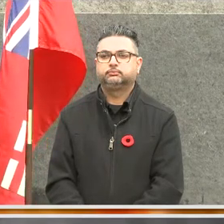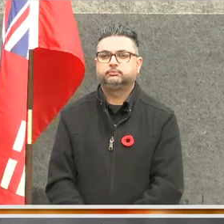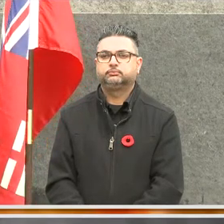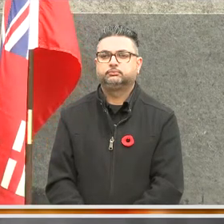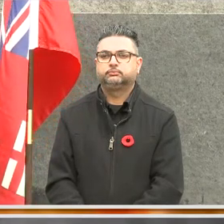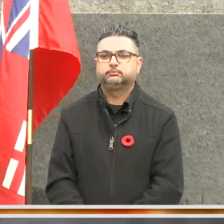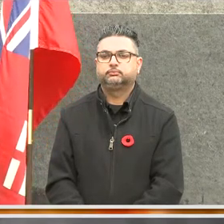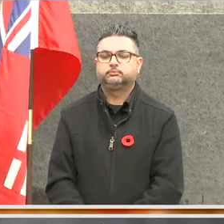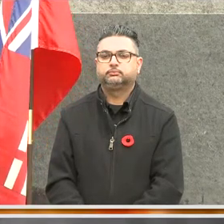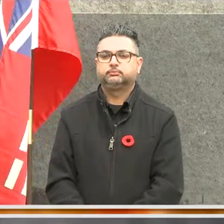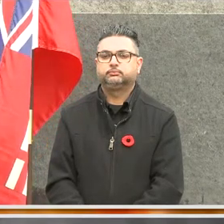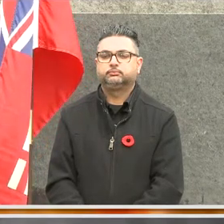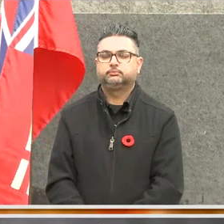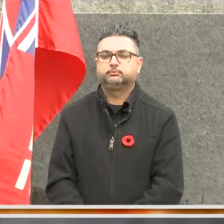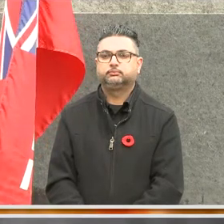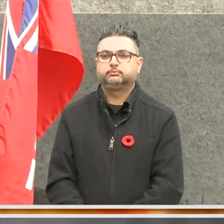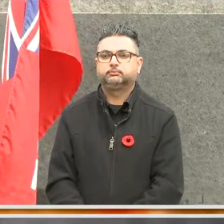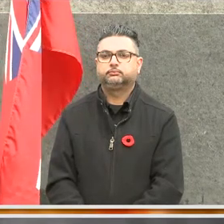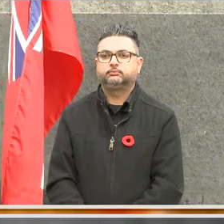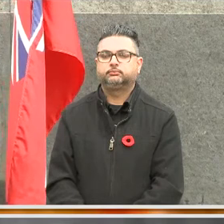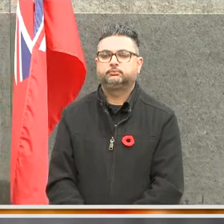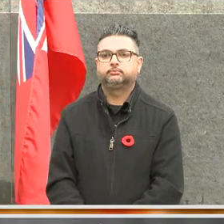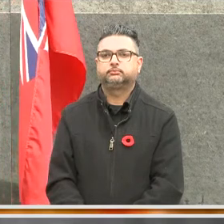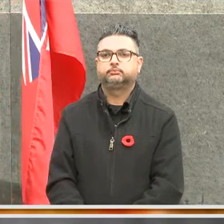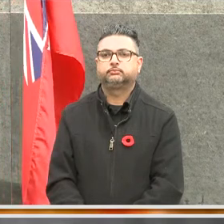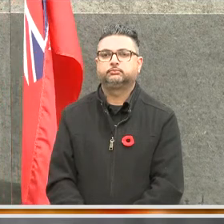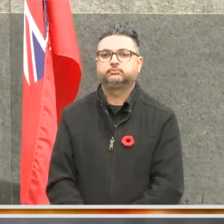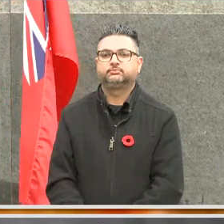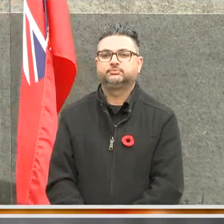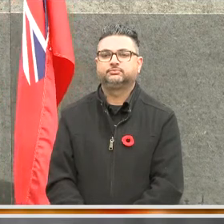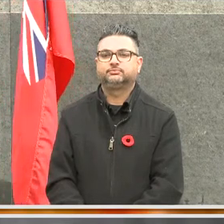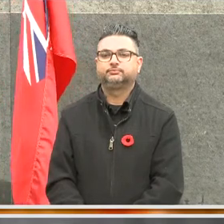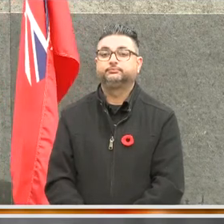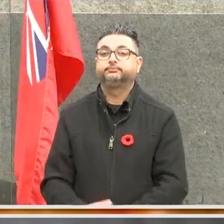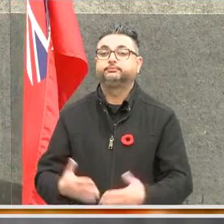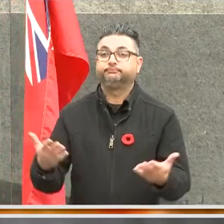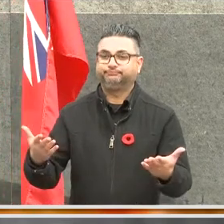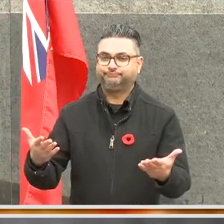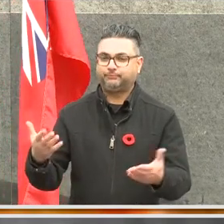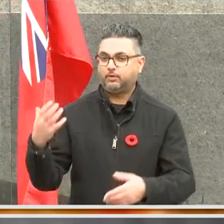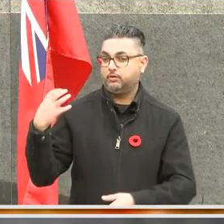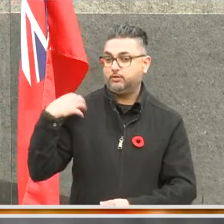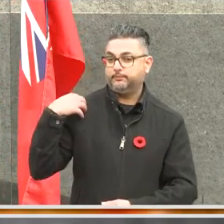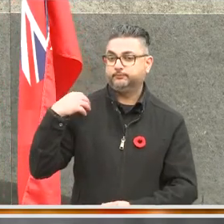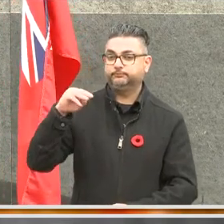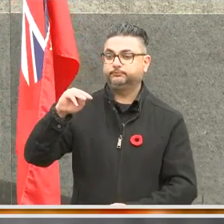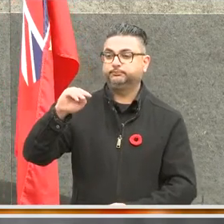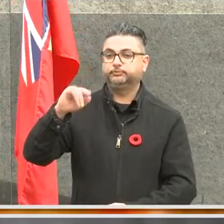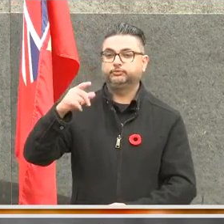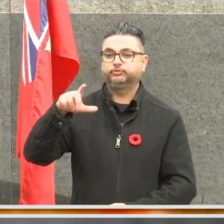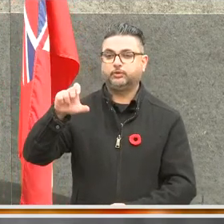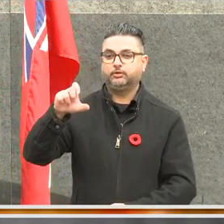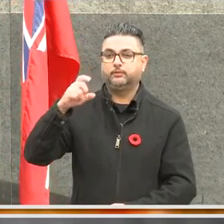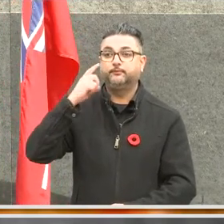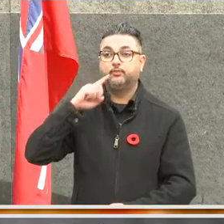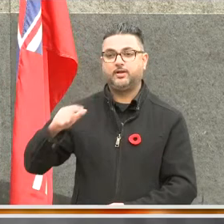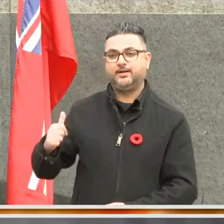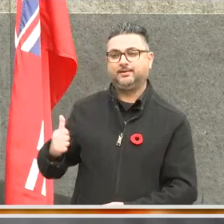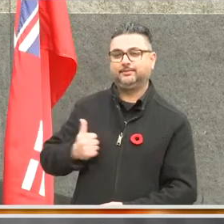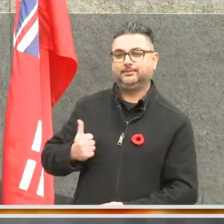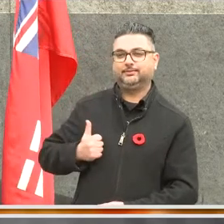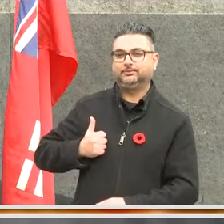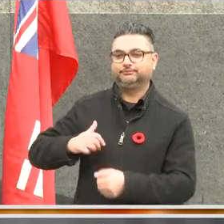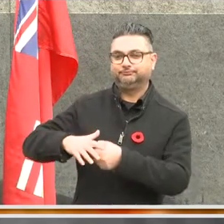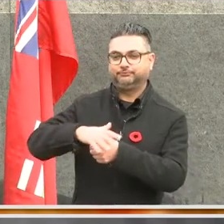And now I invite Lieutenant Colonel Michel Dion, chaplain, 4th Canadian Division, to offer a prayer. Et maintenant,